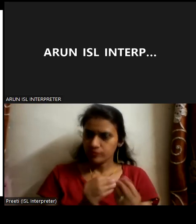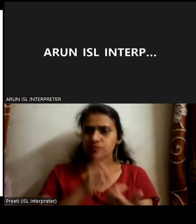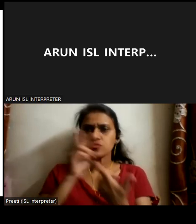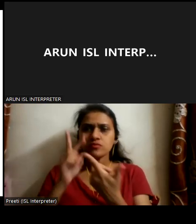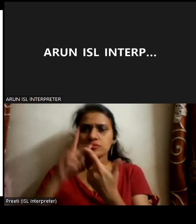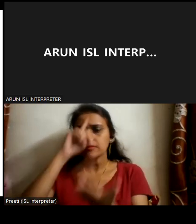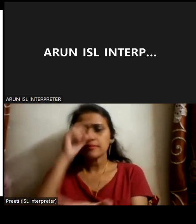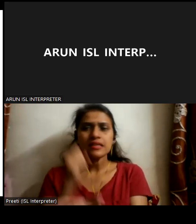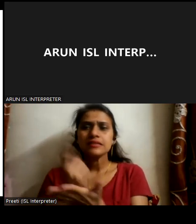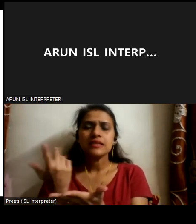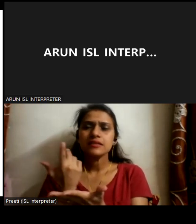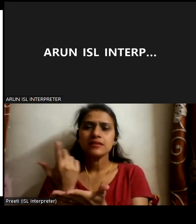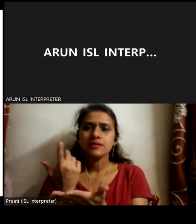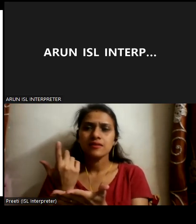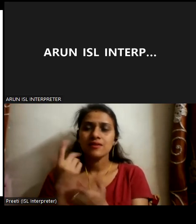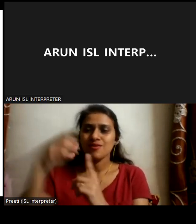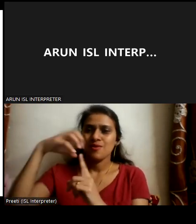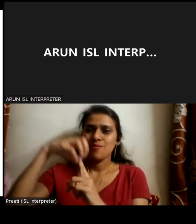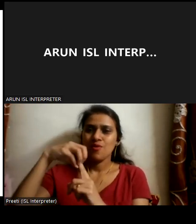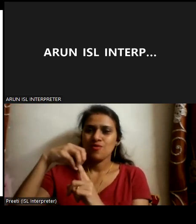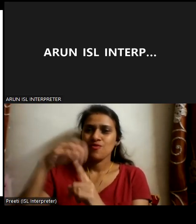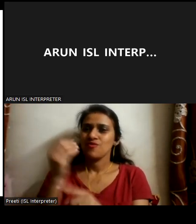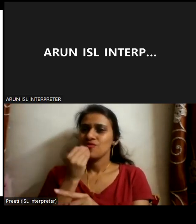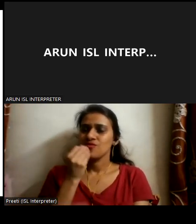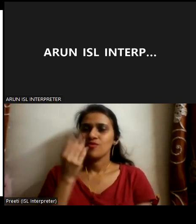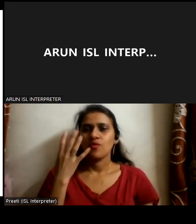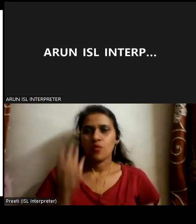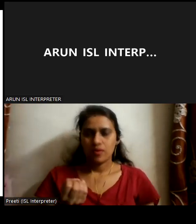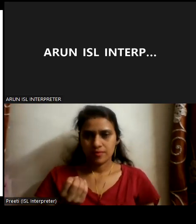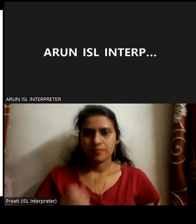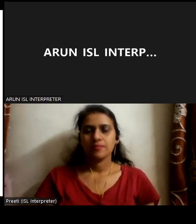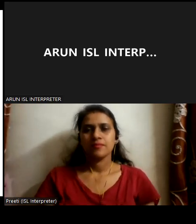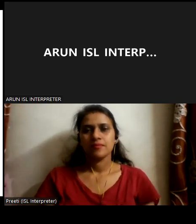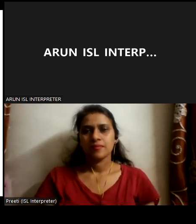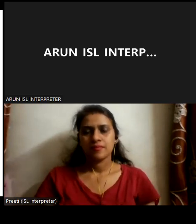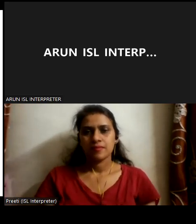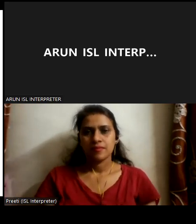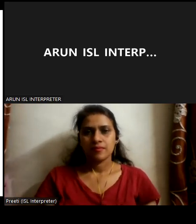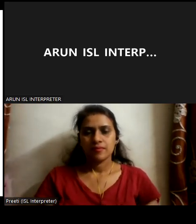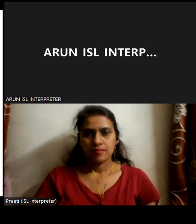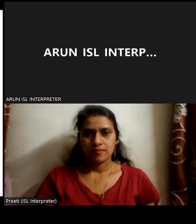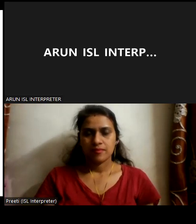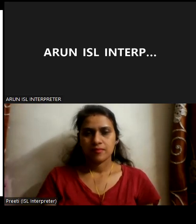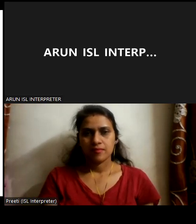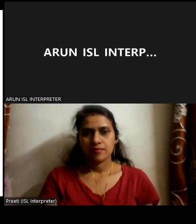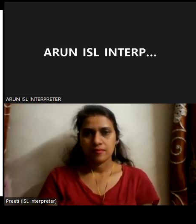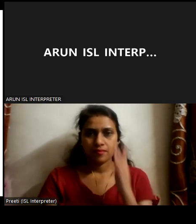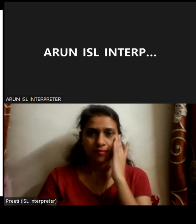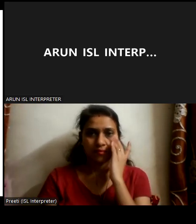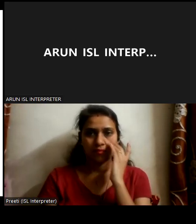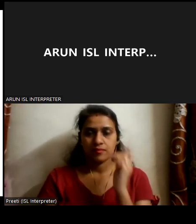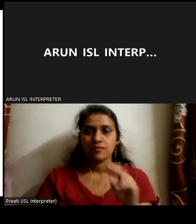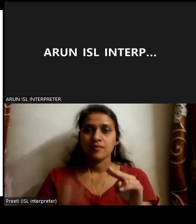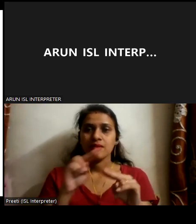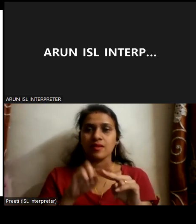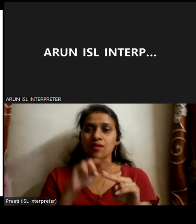वहां मशरूम की खेती शुरू करवाएंगे. केस टू ये है कि फिरोजाबाद चूड़ियों